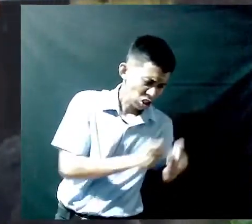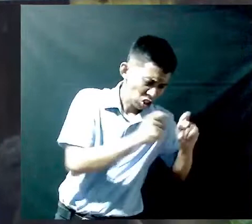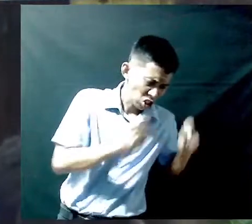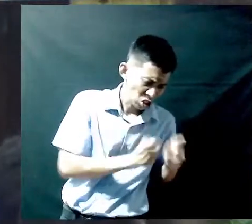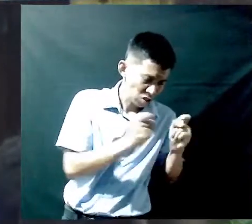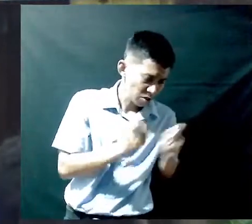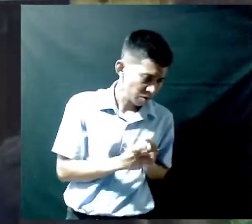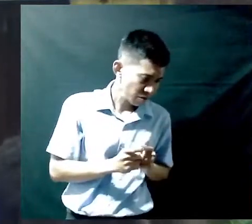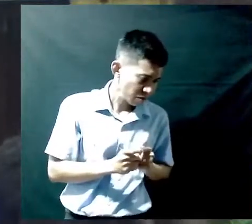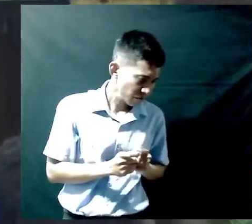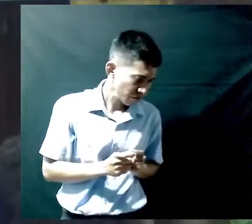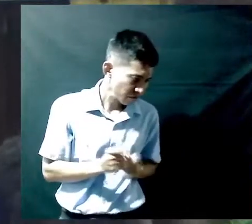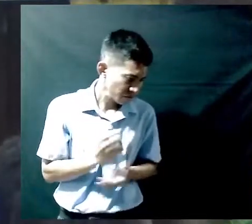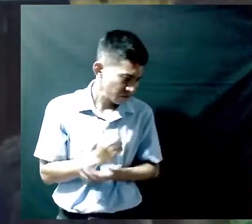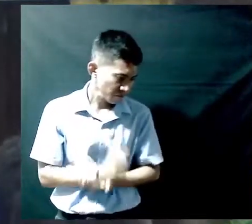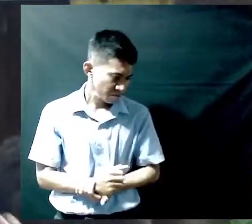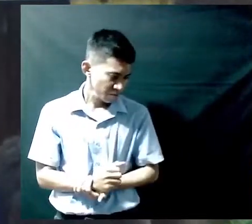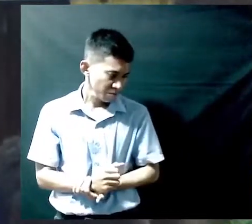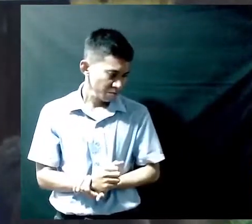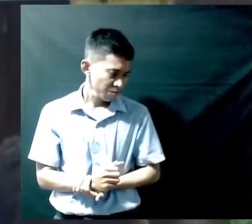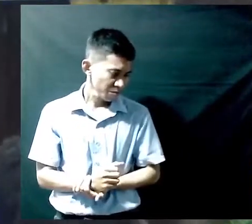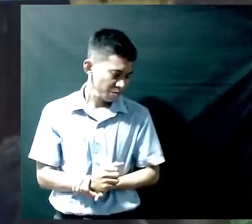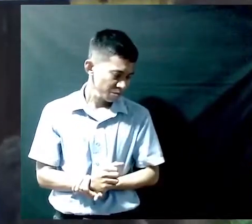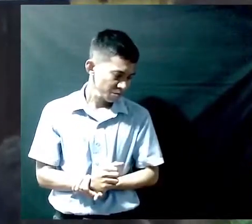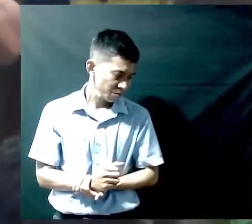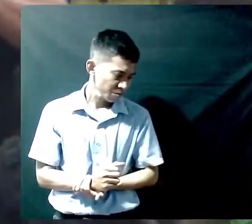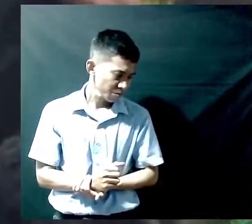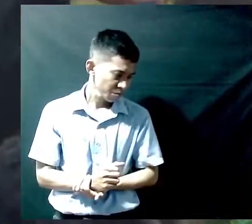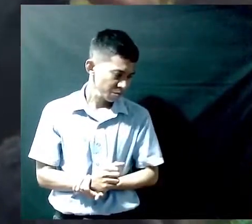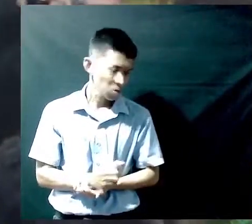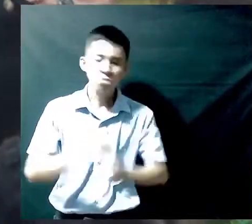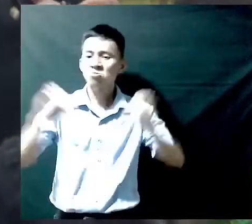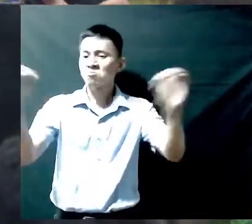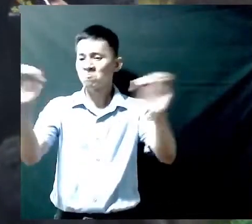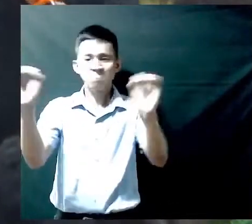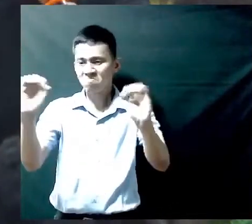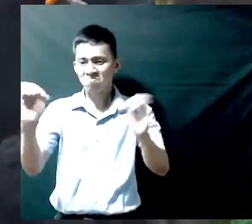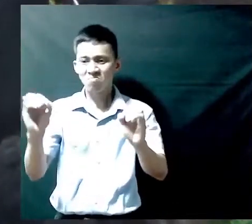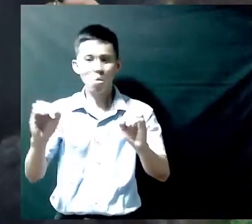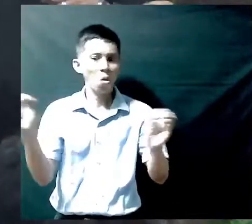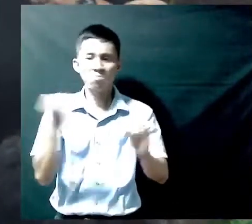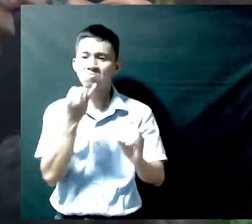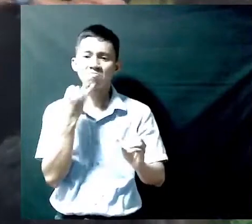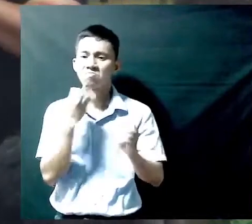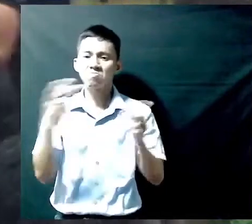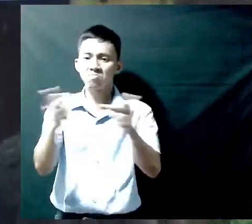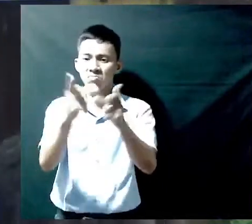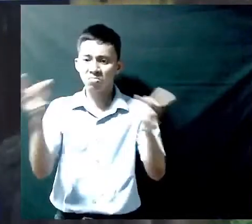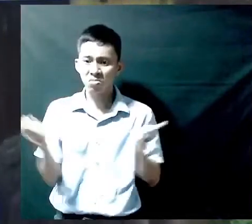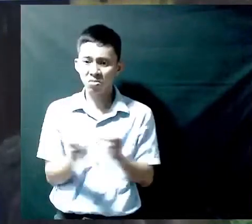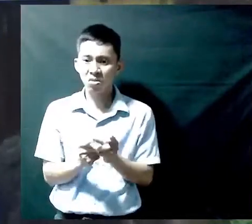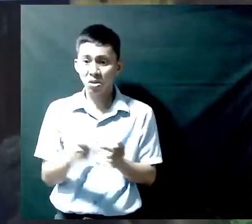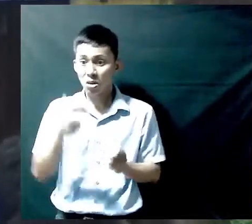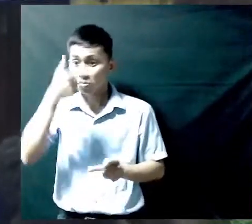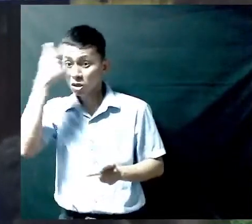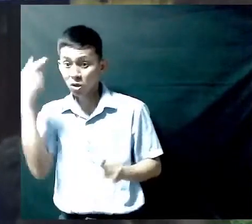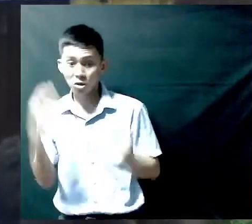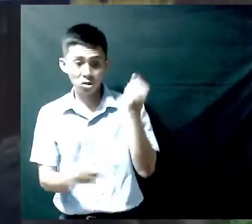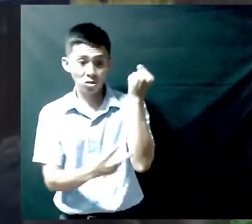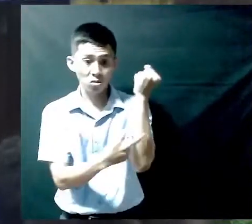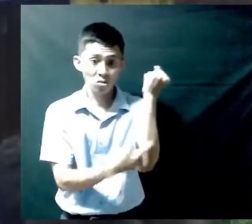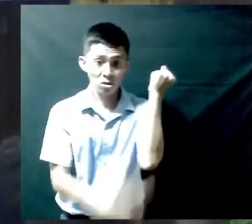nating speaks of the presence of God, wala sa lugar ng Israel. Ninakaw ng Philistines.